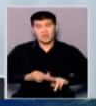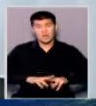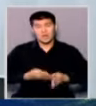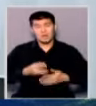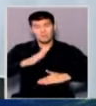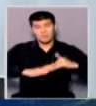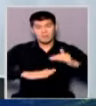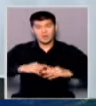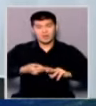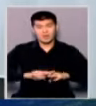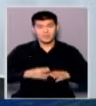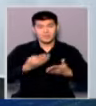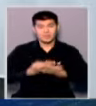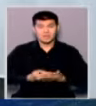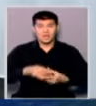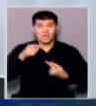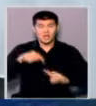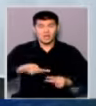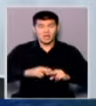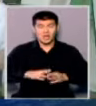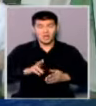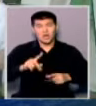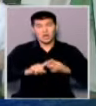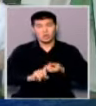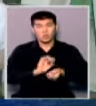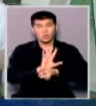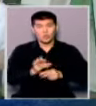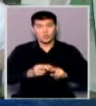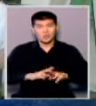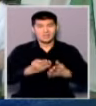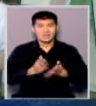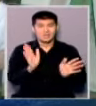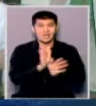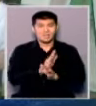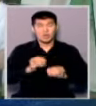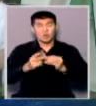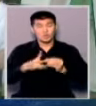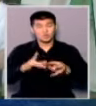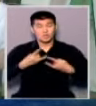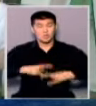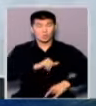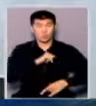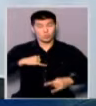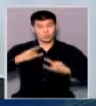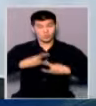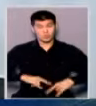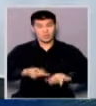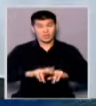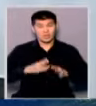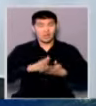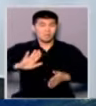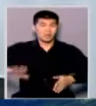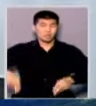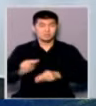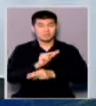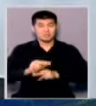дейді мамандар. Статистикалық мәліметтер бойынша COVID-19 жағдайында табиғи жолмен 13 әйел босанған. Ал олардың босанғаннан кейінгі